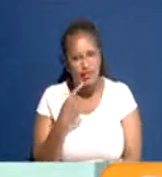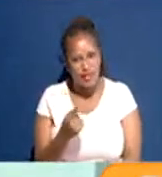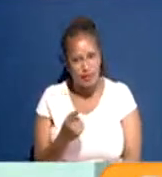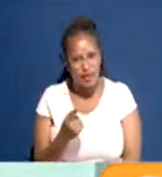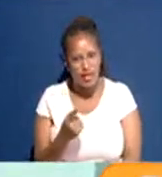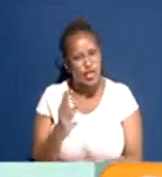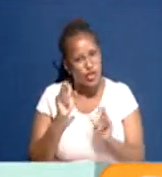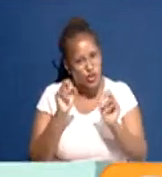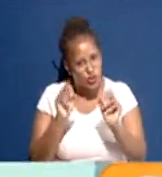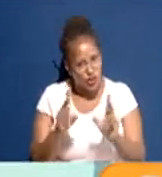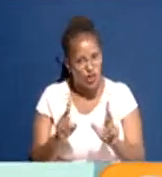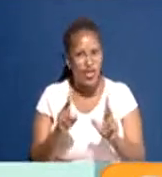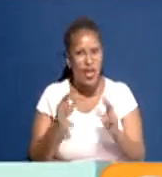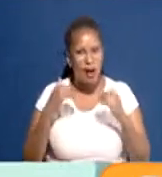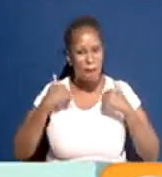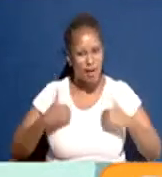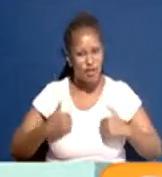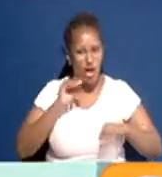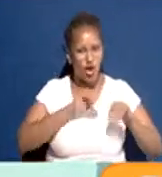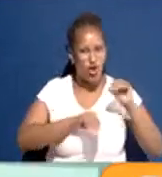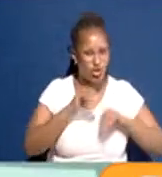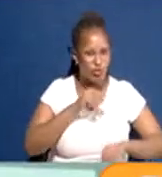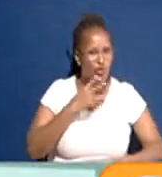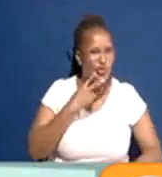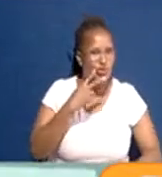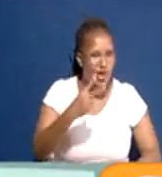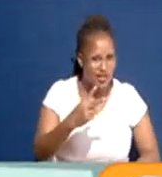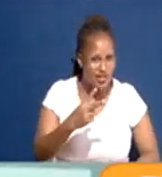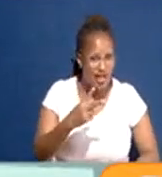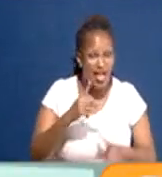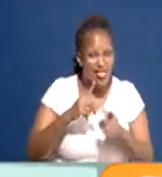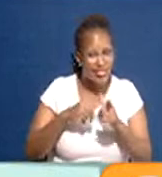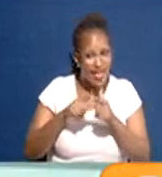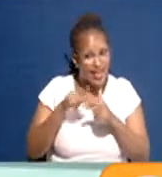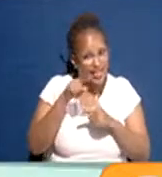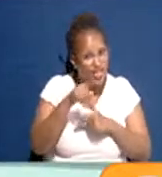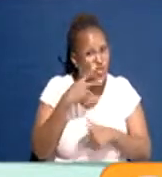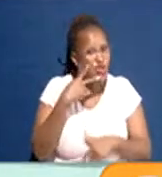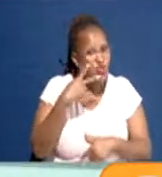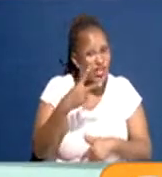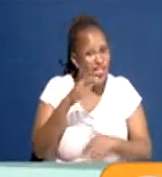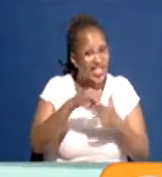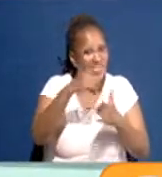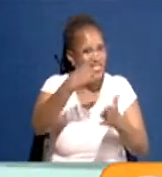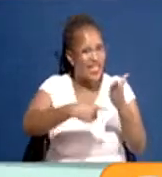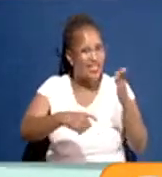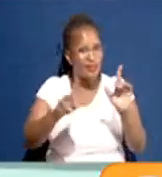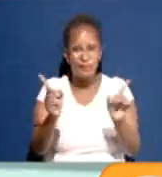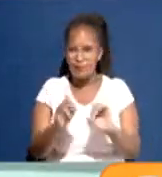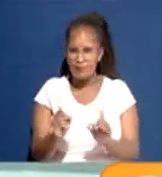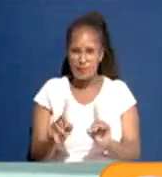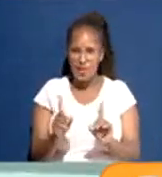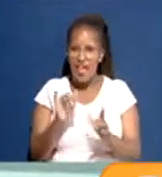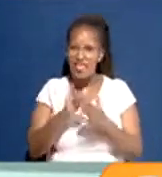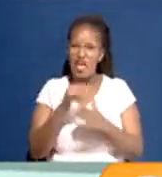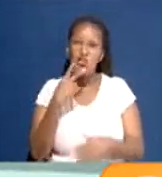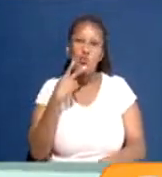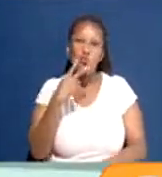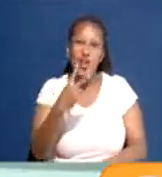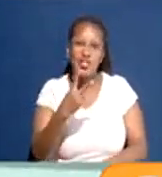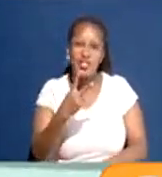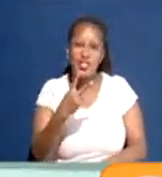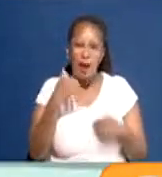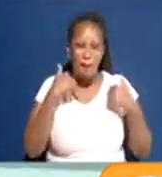ni sawa mtu wa contribute 200. Na hii sio pesa, sio tax. It is not tax. Hii ni pesa ya